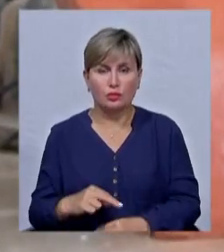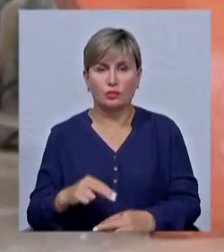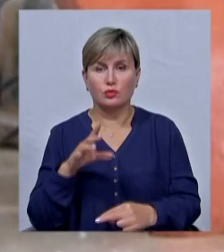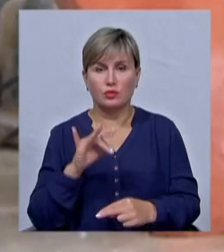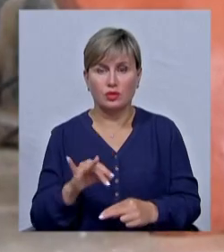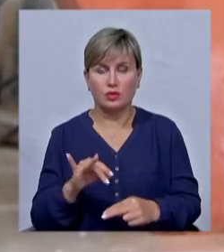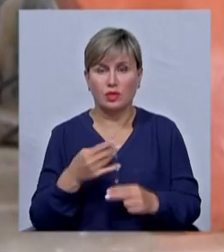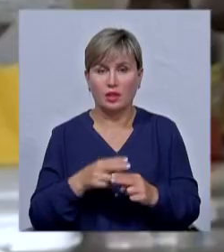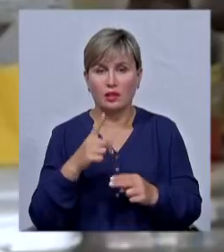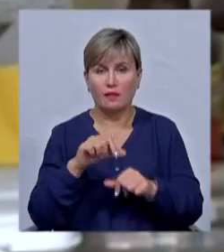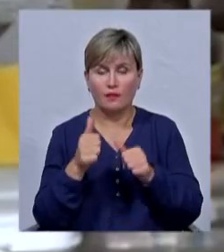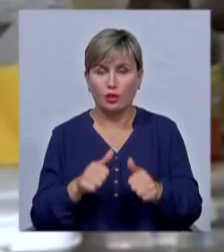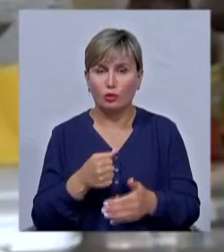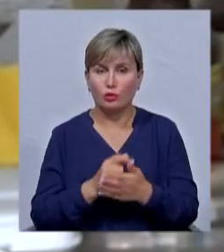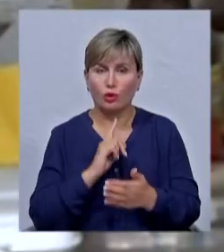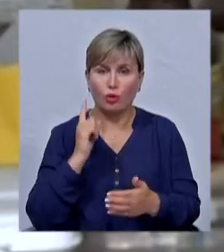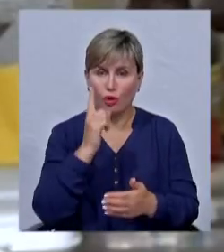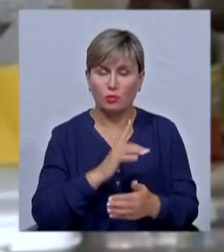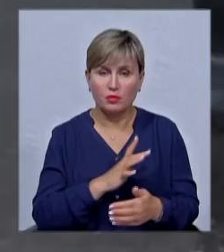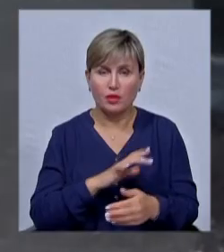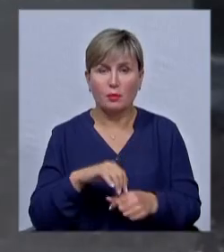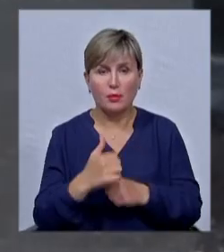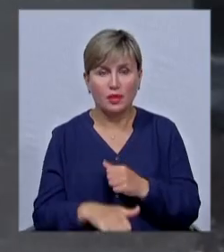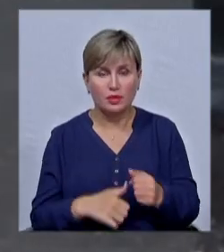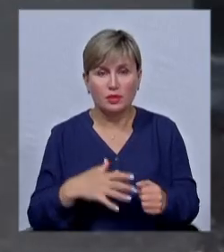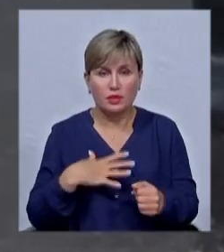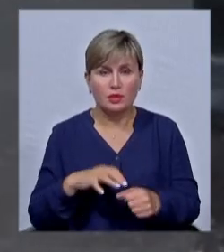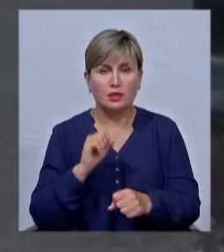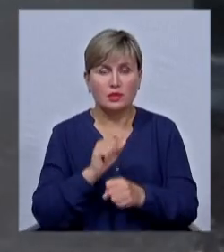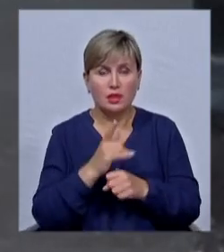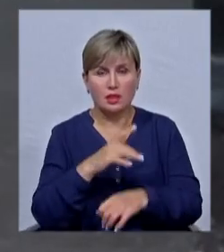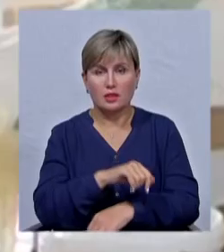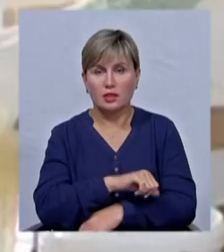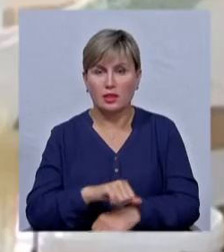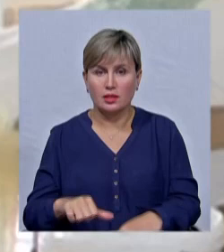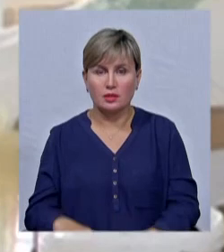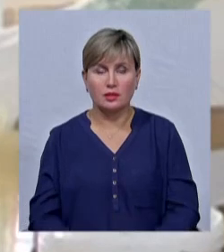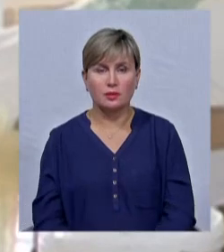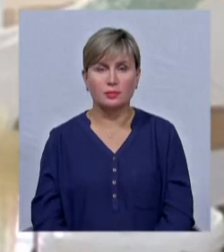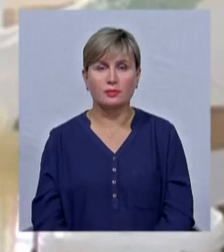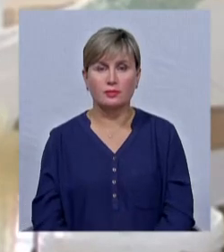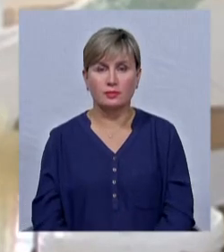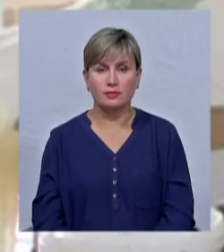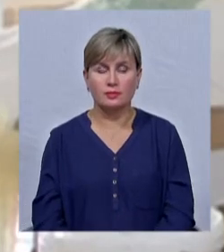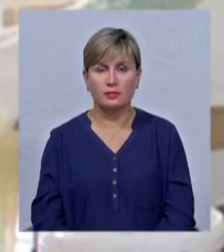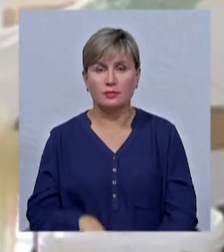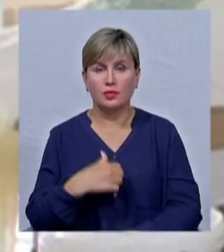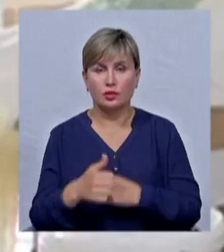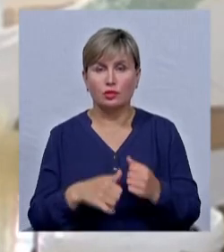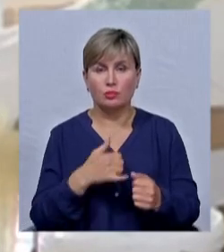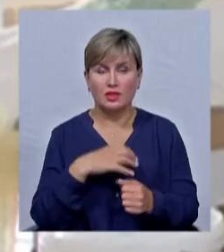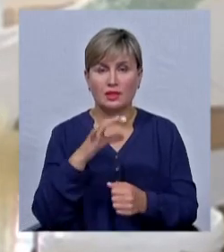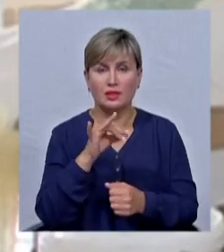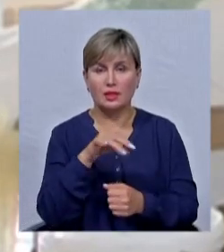создание одной фигуры длится до года а вот материалы приходится заказывать за границей материалы у меня силикон